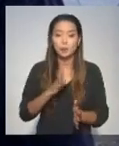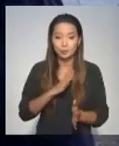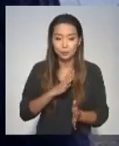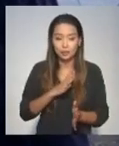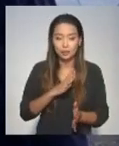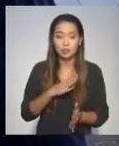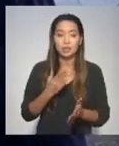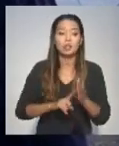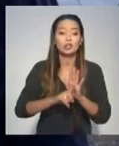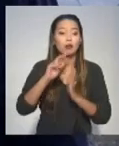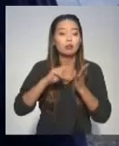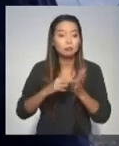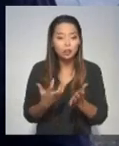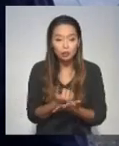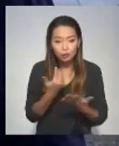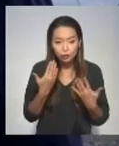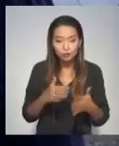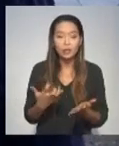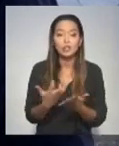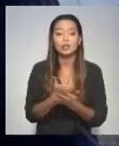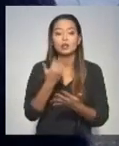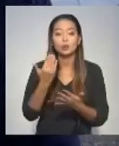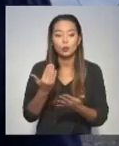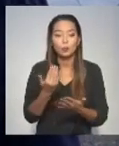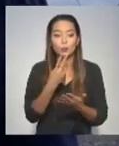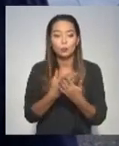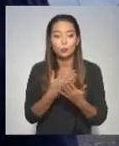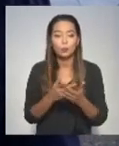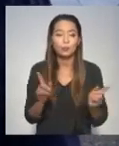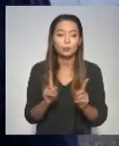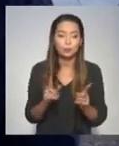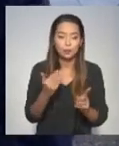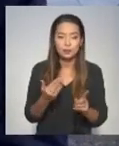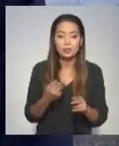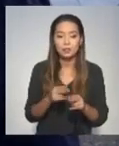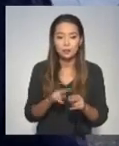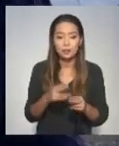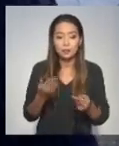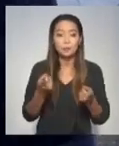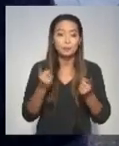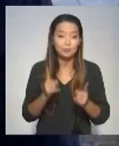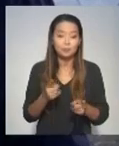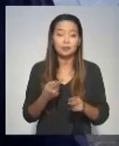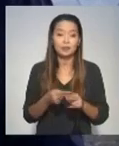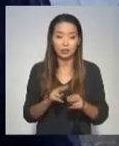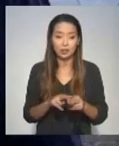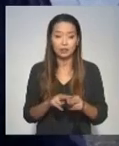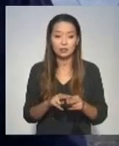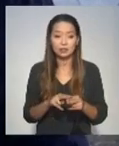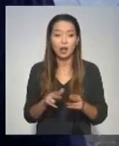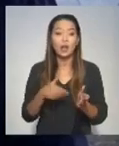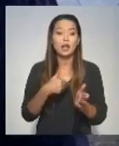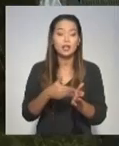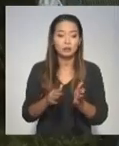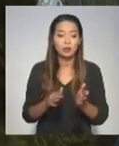нашли проектировщика. Нашли указания о том, что органы санэпидемзащиты действительно красным карандашом отказали